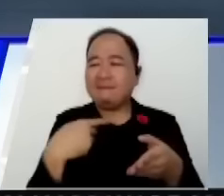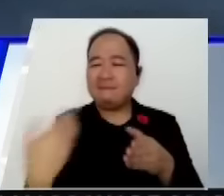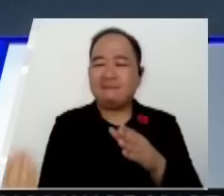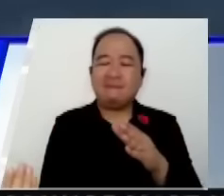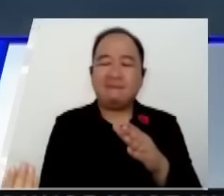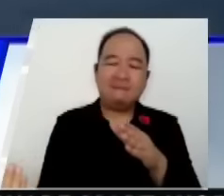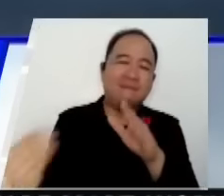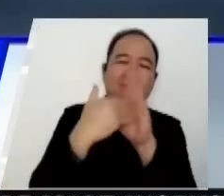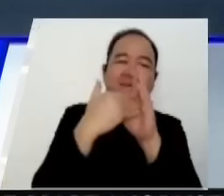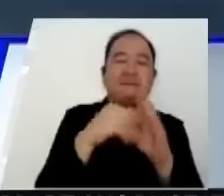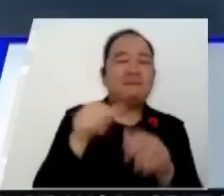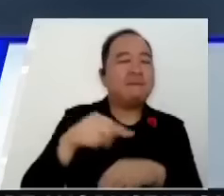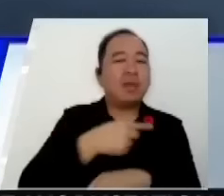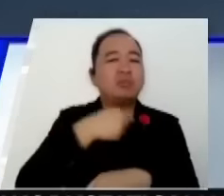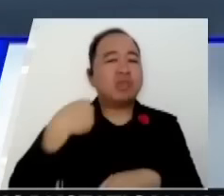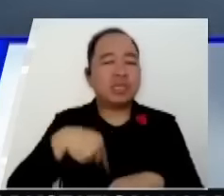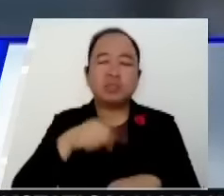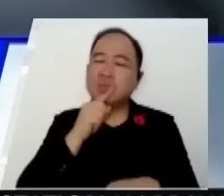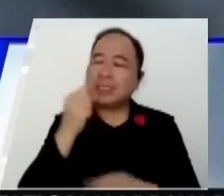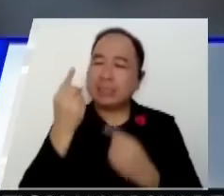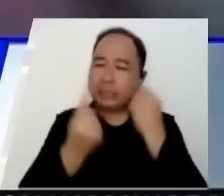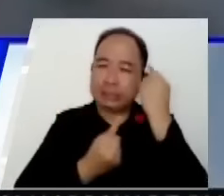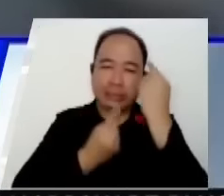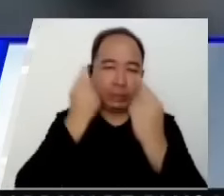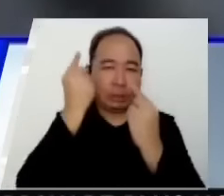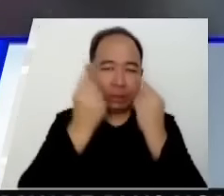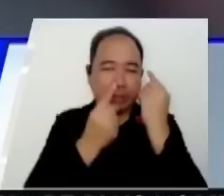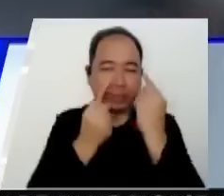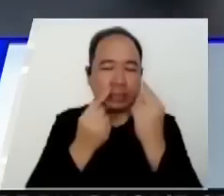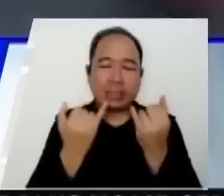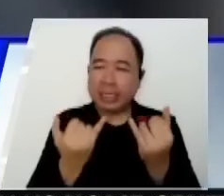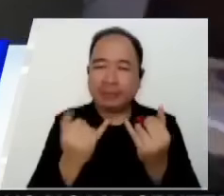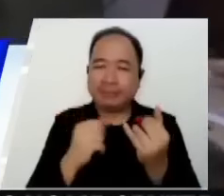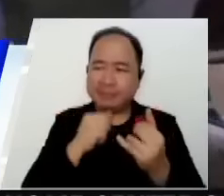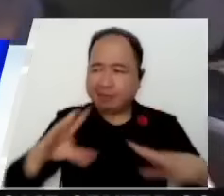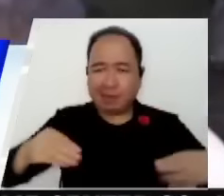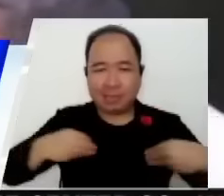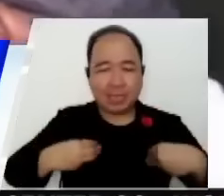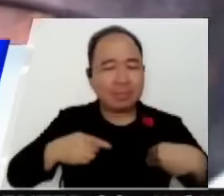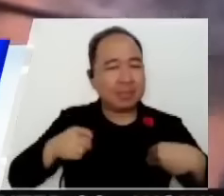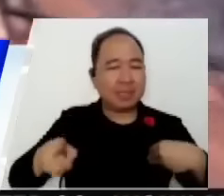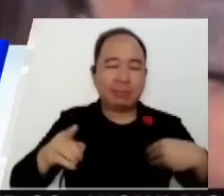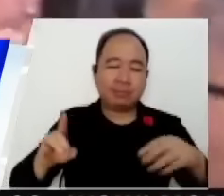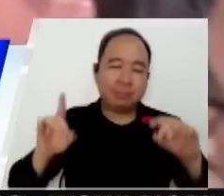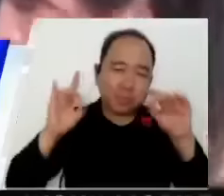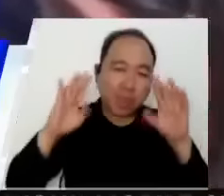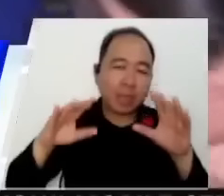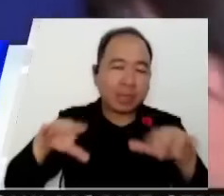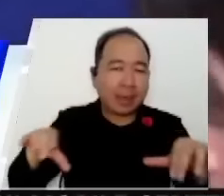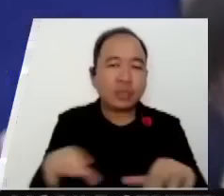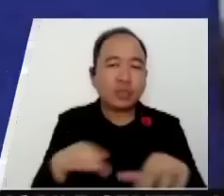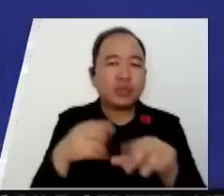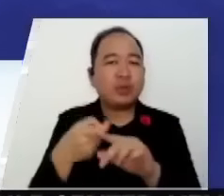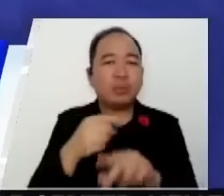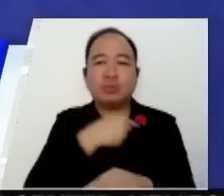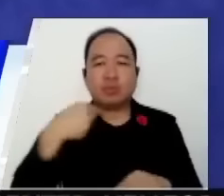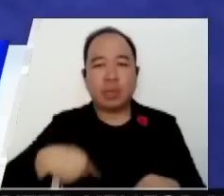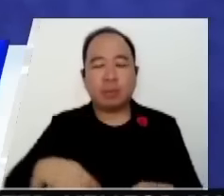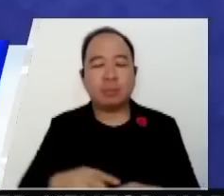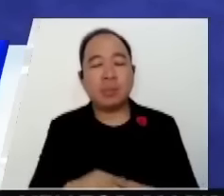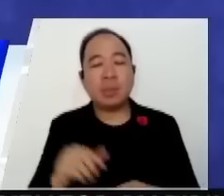ito and we condemn this latest provocative action. Ang Armed Forces of the Philippines, sinabing regular